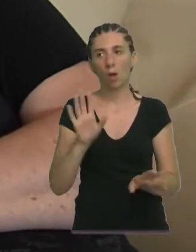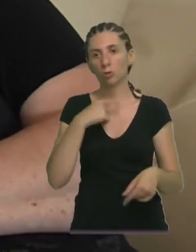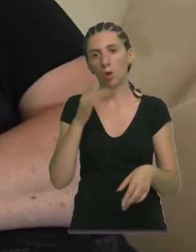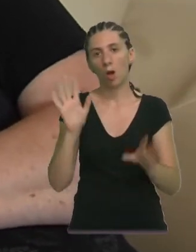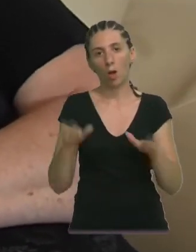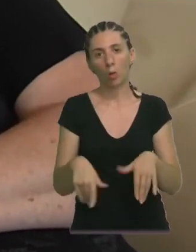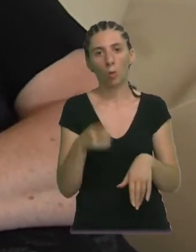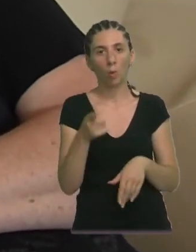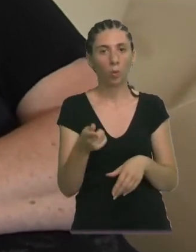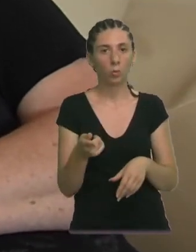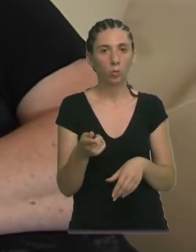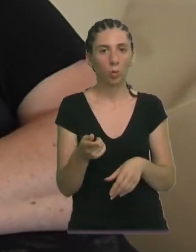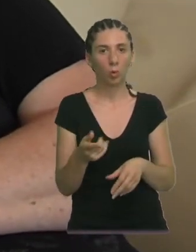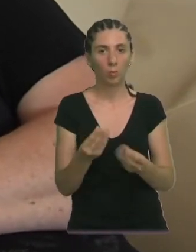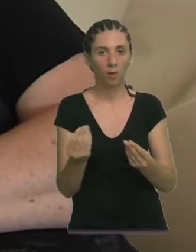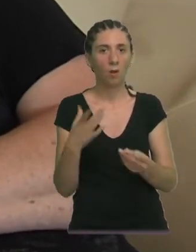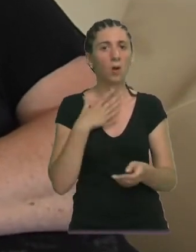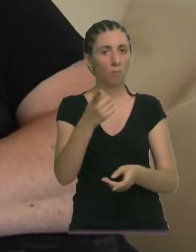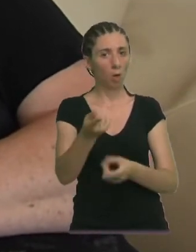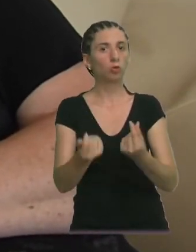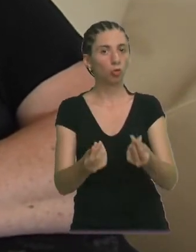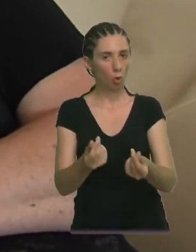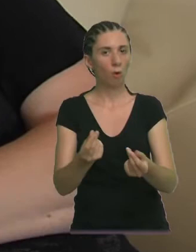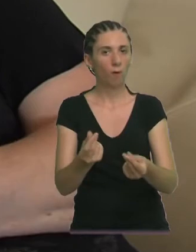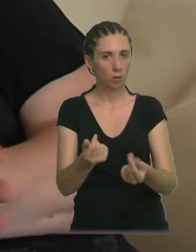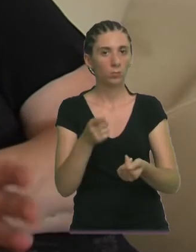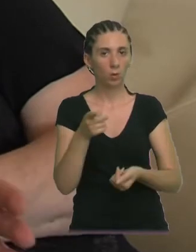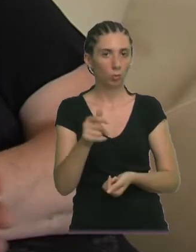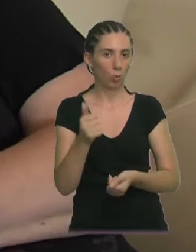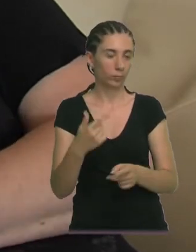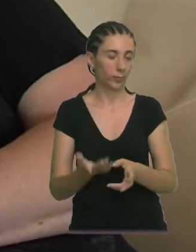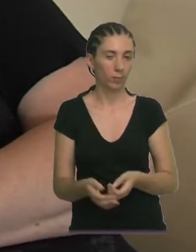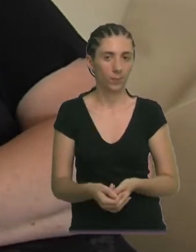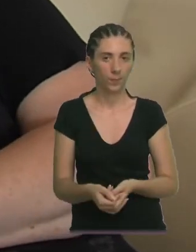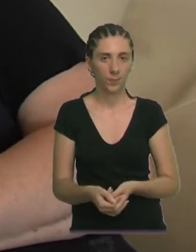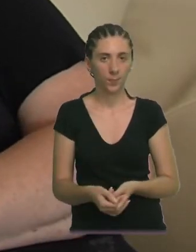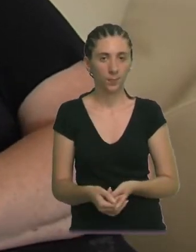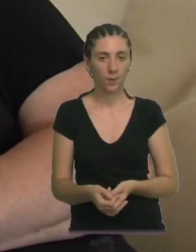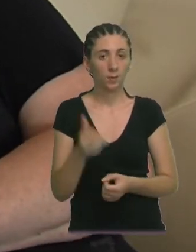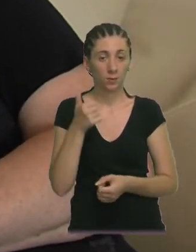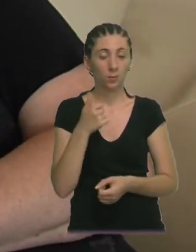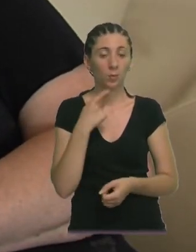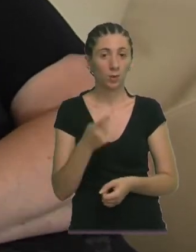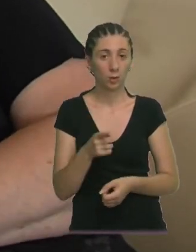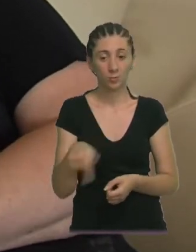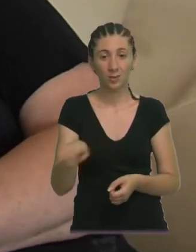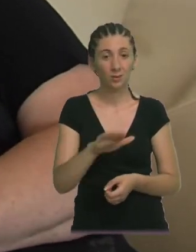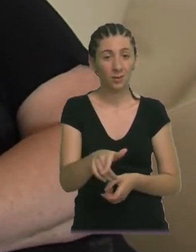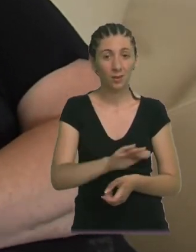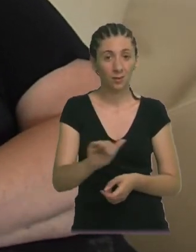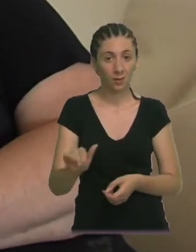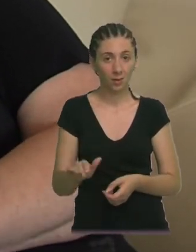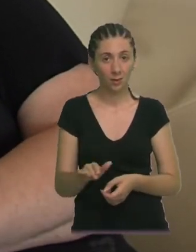jo, pa to je, imaš ti novaca, to vam je tako. Ali pravo da vam kažem, sva ta